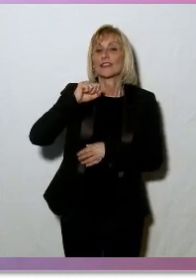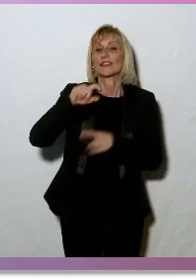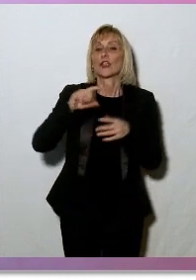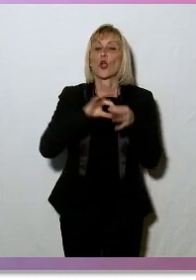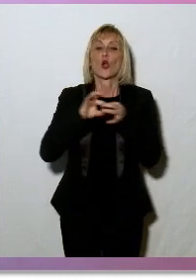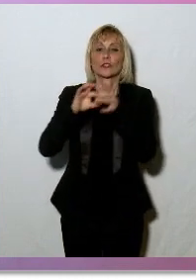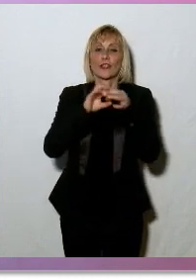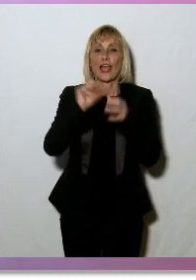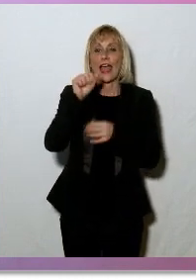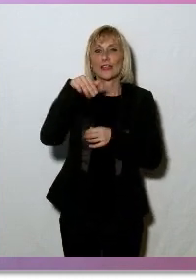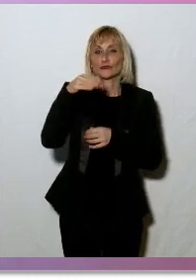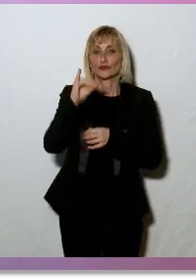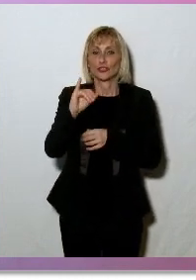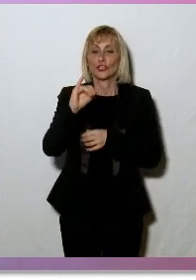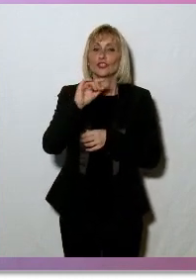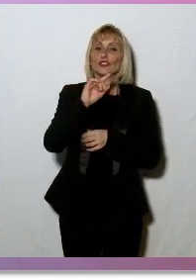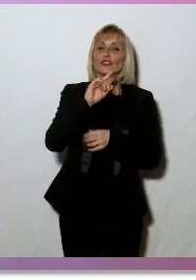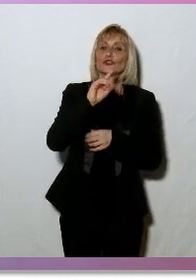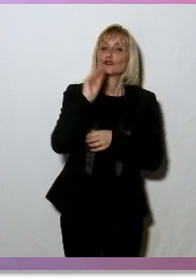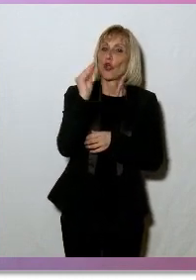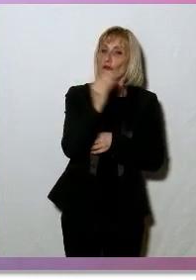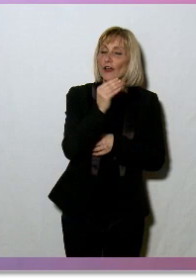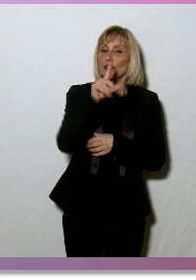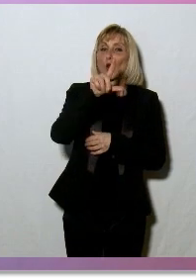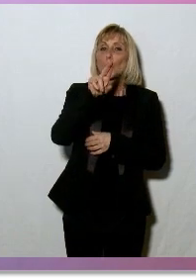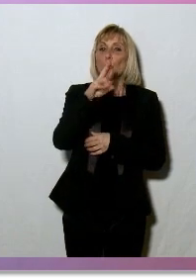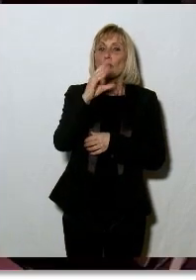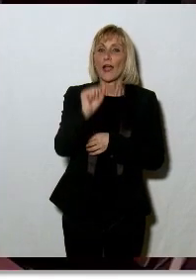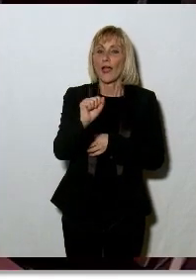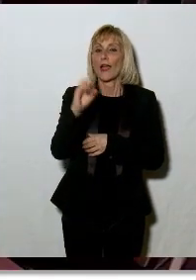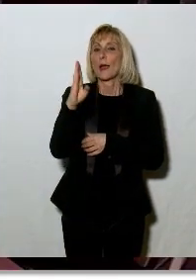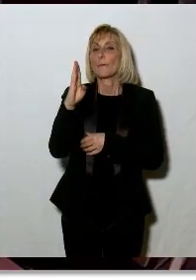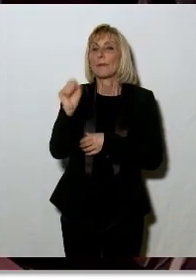Anci giovani Luca Baroncini